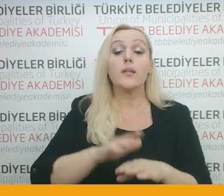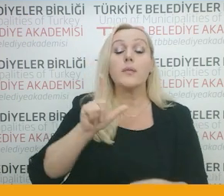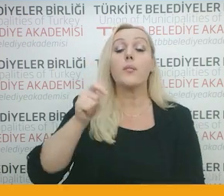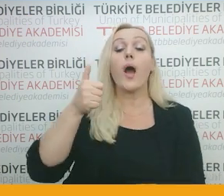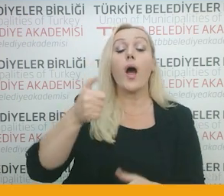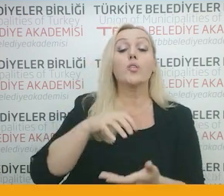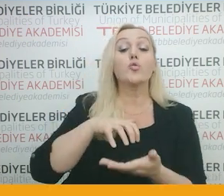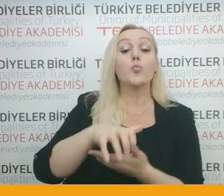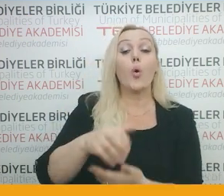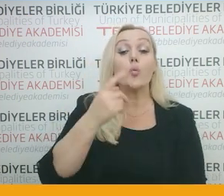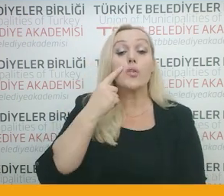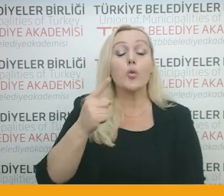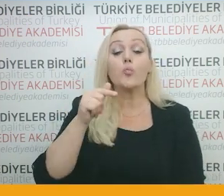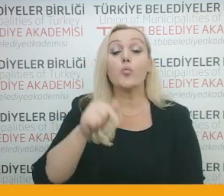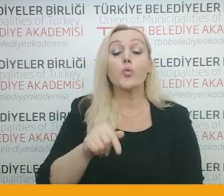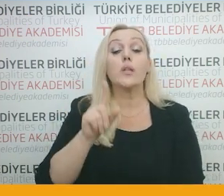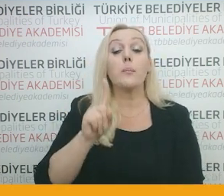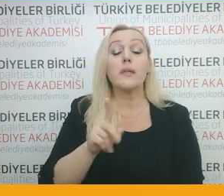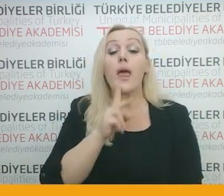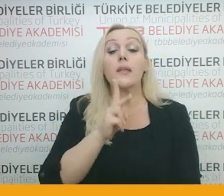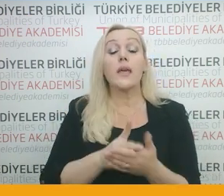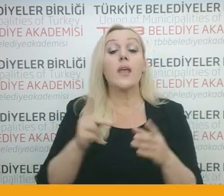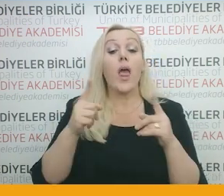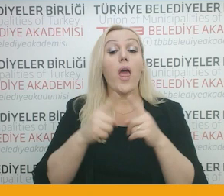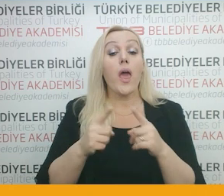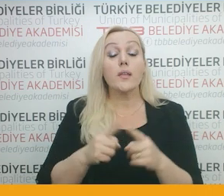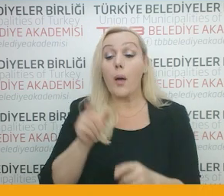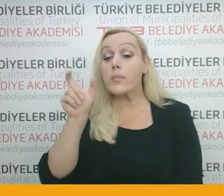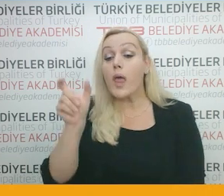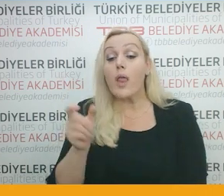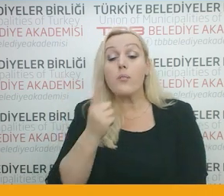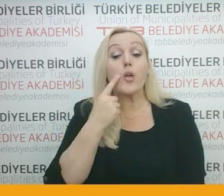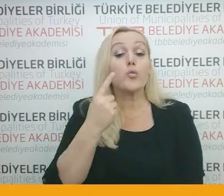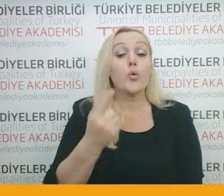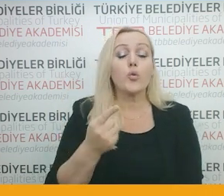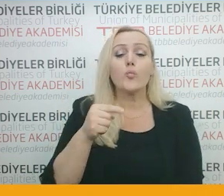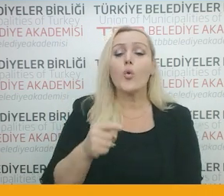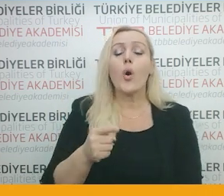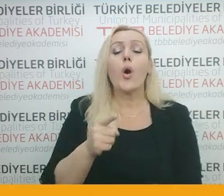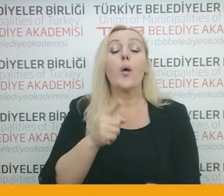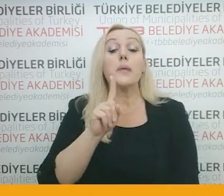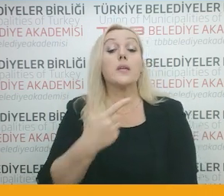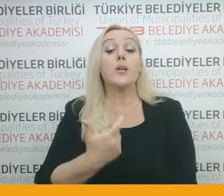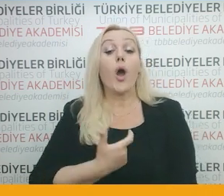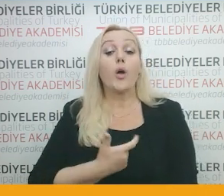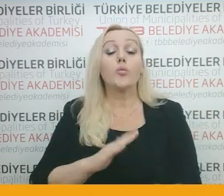6. bölümde görüyoruz ve burada bir de kesin hesap kavramıyla karşılaşıyoruz. Kesin hesap bir kanun